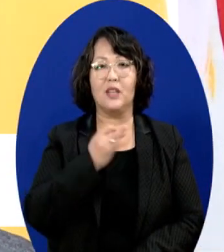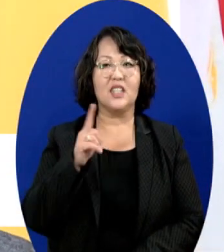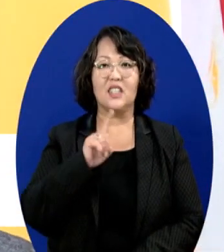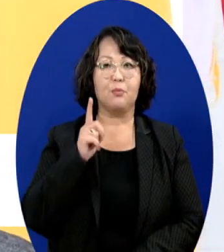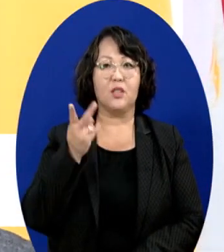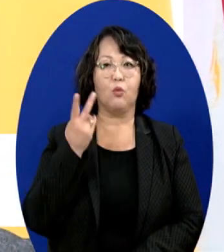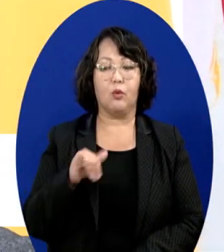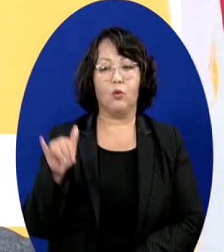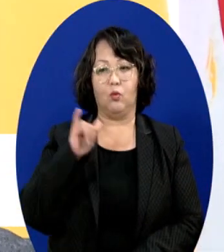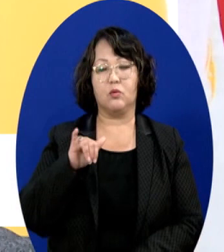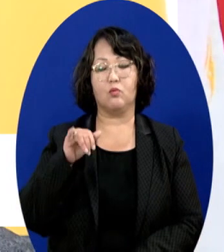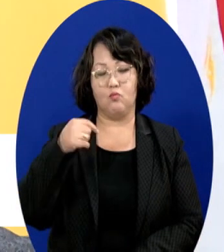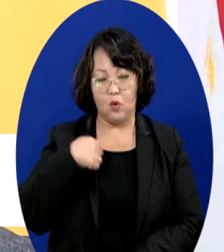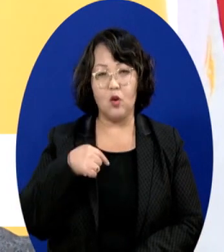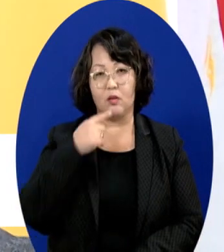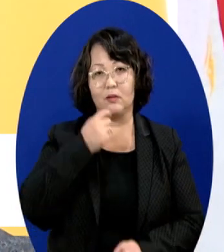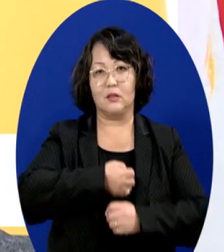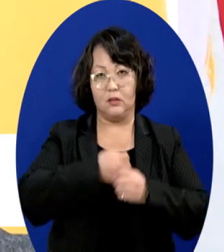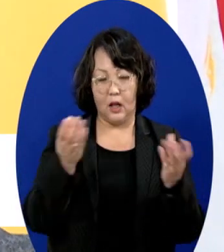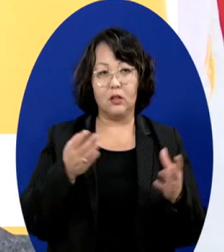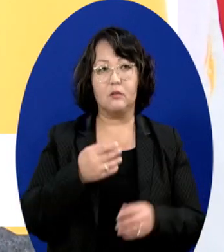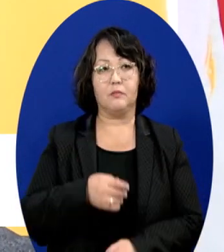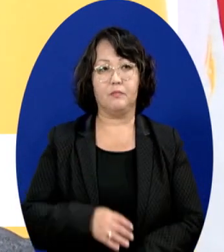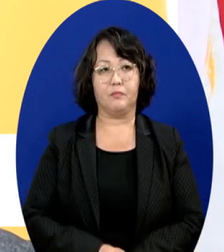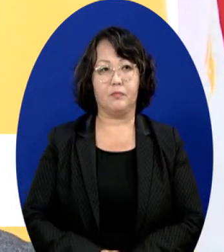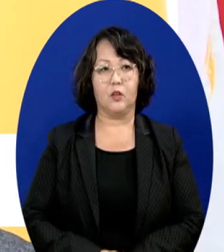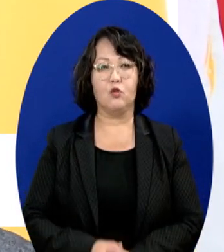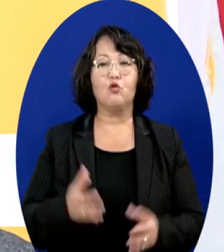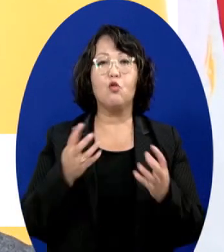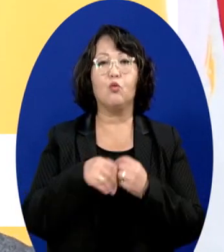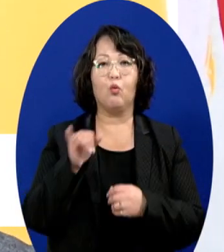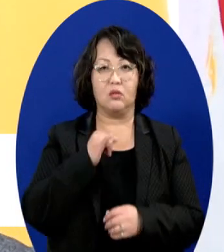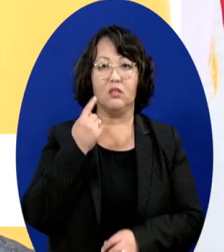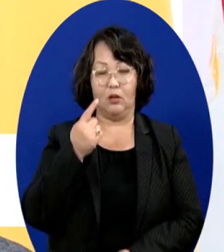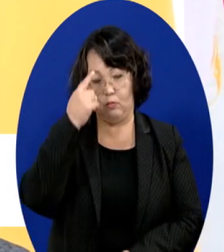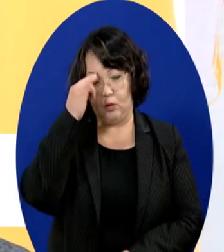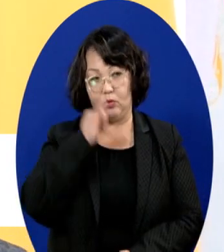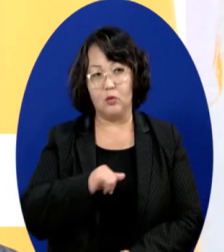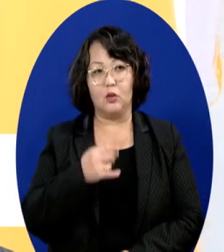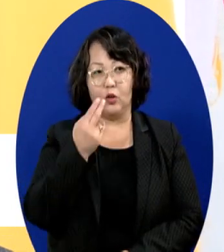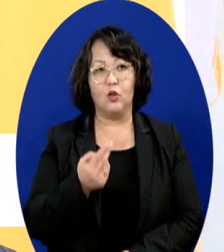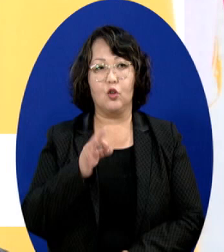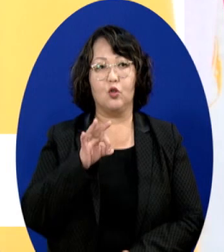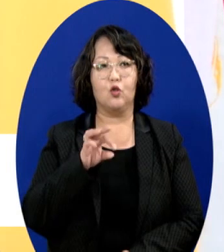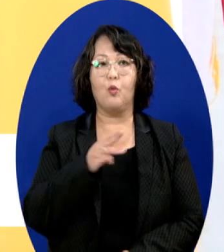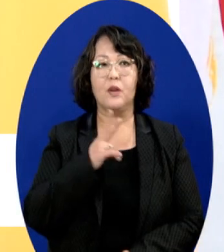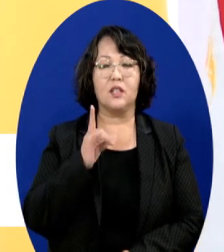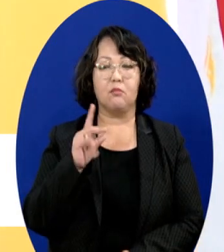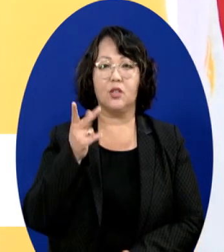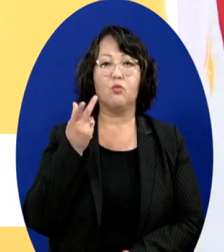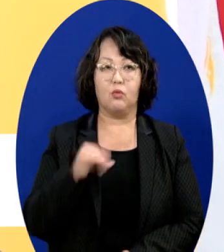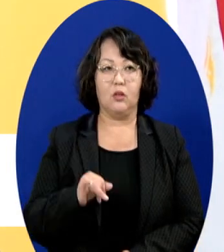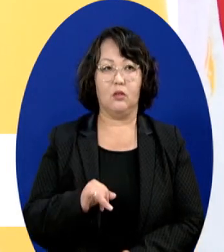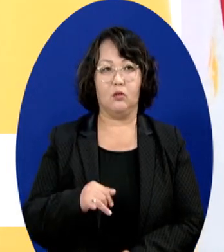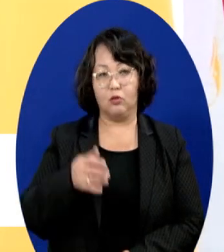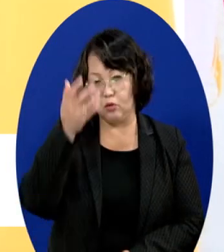болгож зарсан байгаа. Энэ бол цөмийн зэвсэггүй статустай болсон цөөхөн орны нэг. Бас энэ бол манай дипломатуудын олончлалын